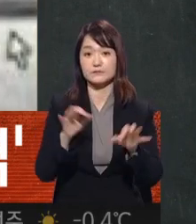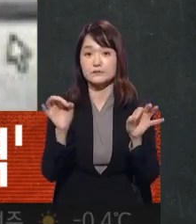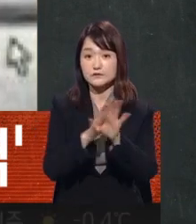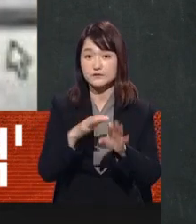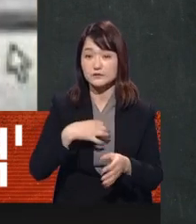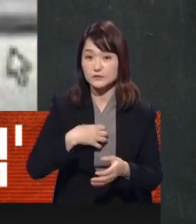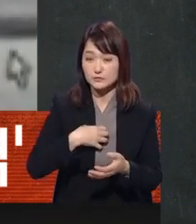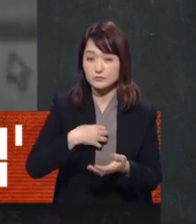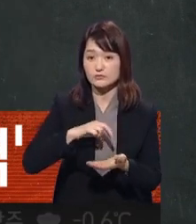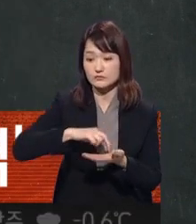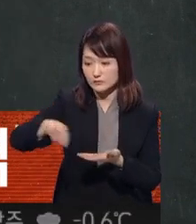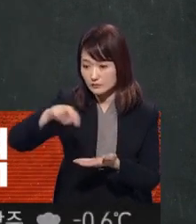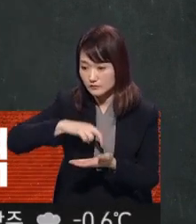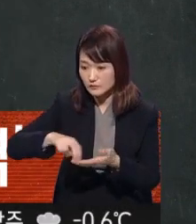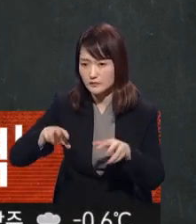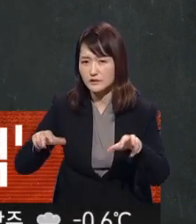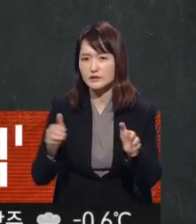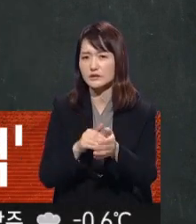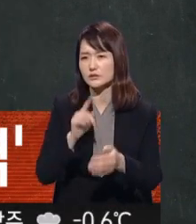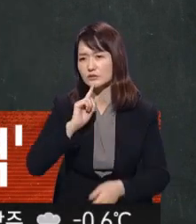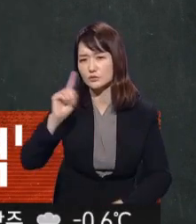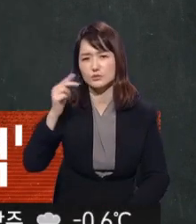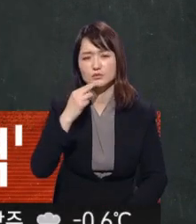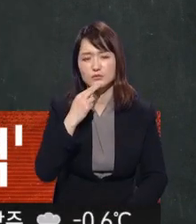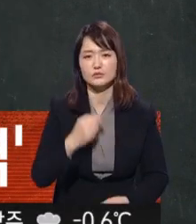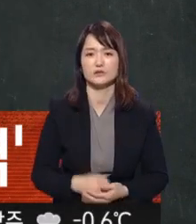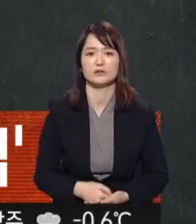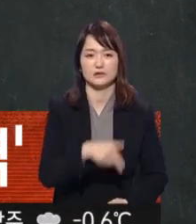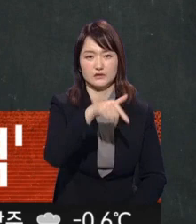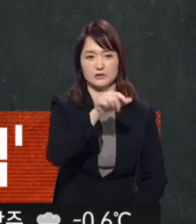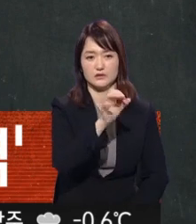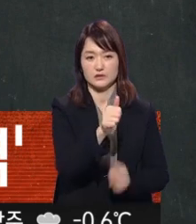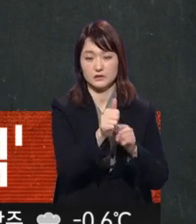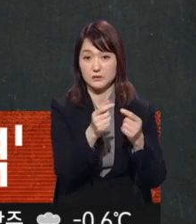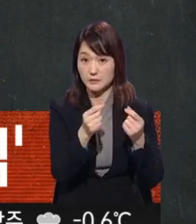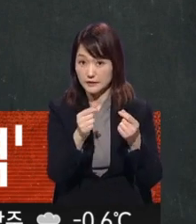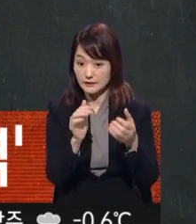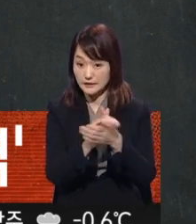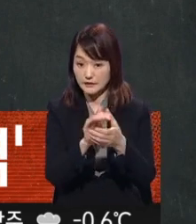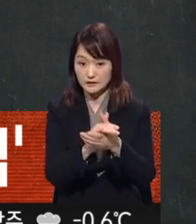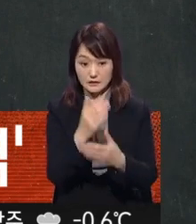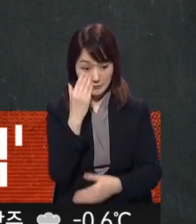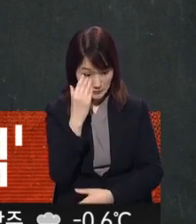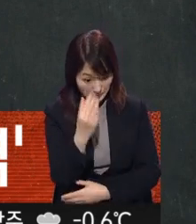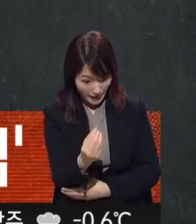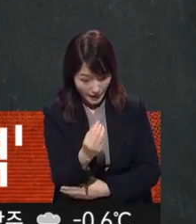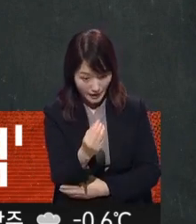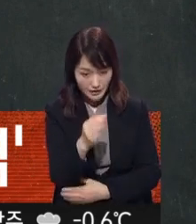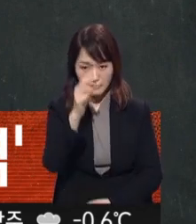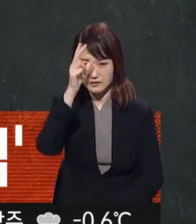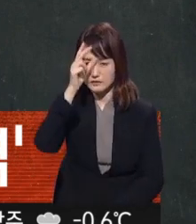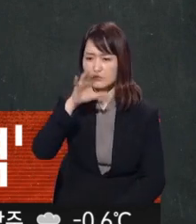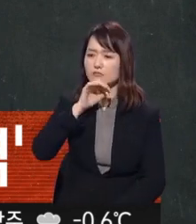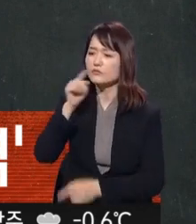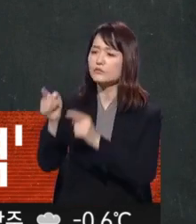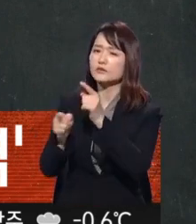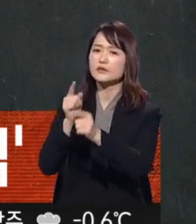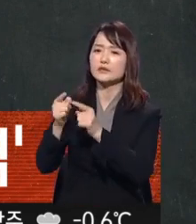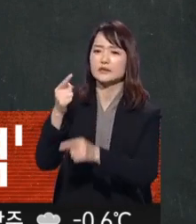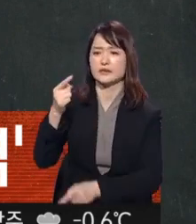아직까지 제보가 없는 상황이라고 합니다이 정착연금과 비슷한 학생을 발견하신다면 경찰 민원 콜센터